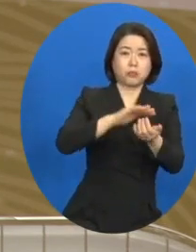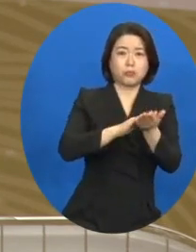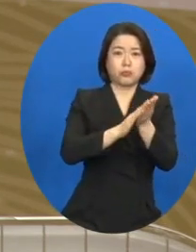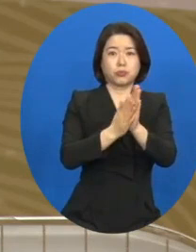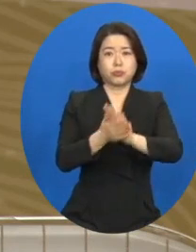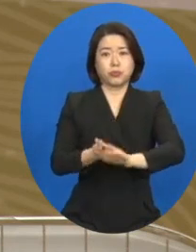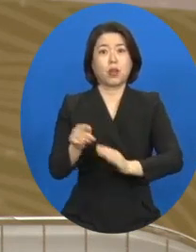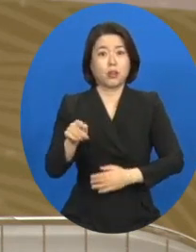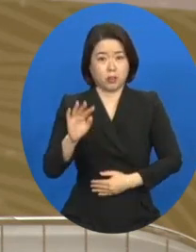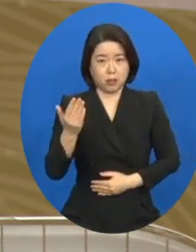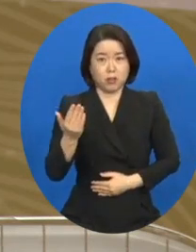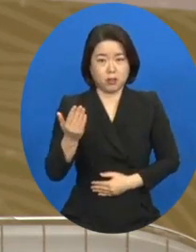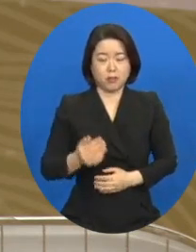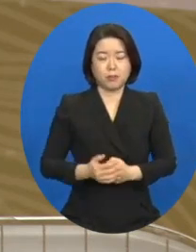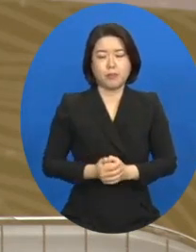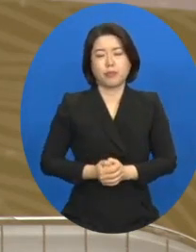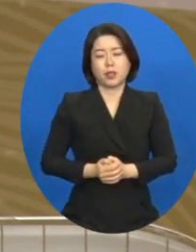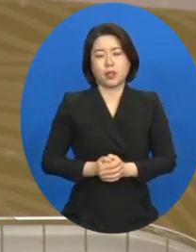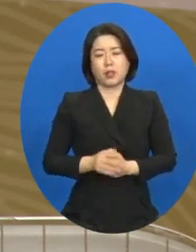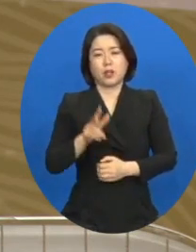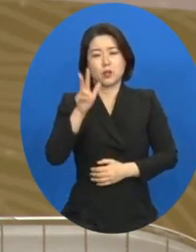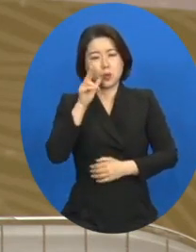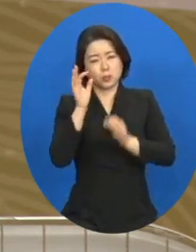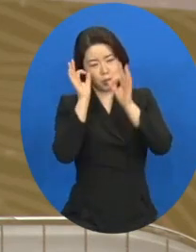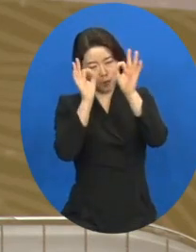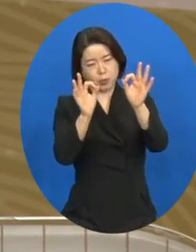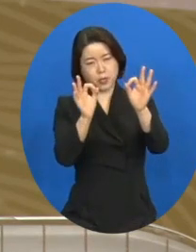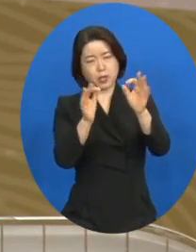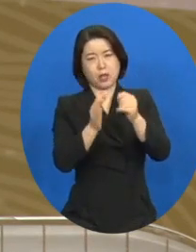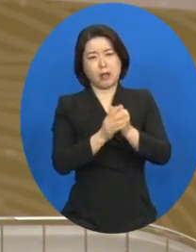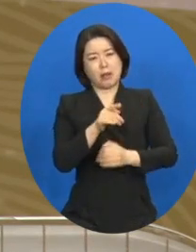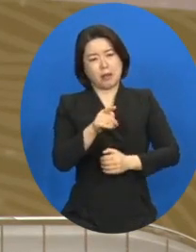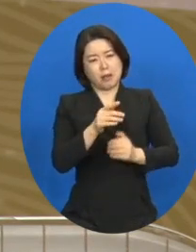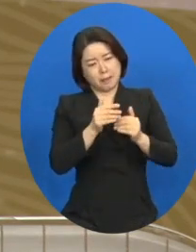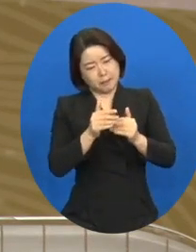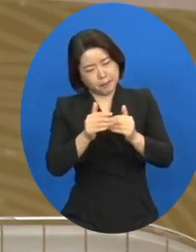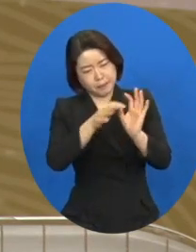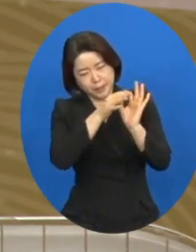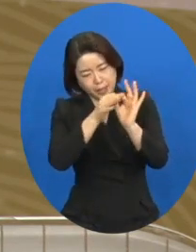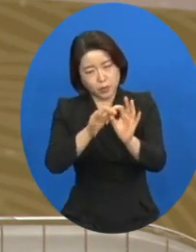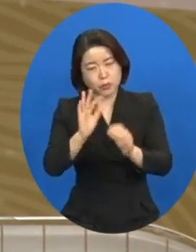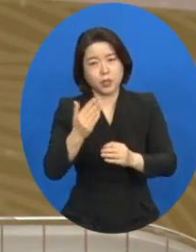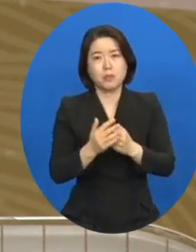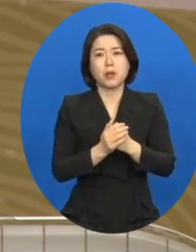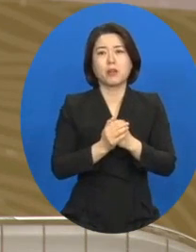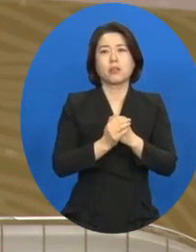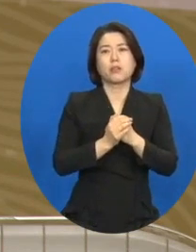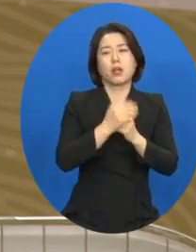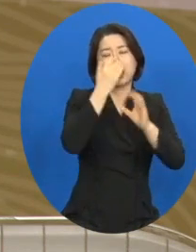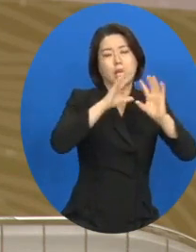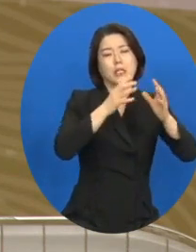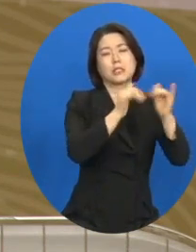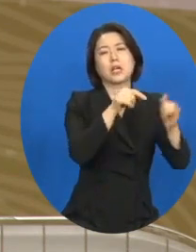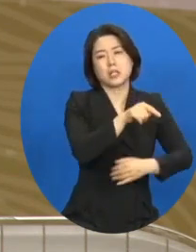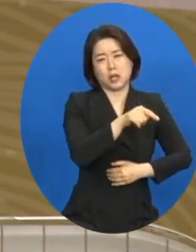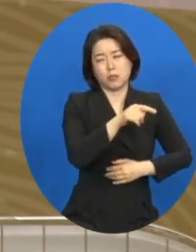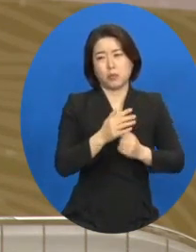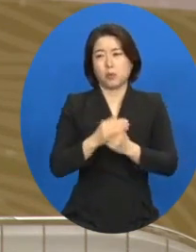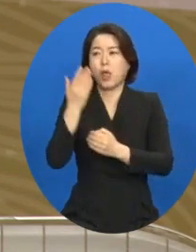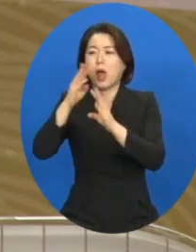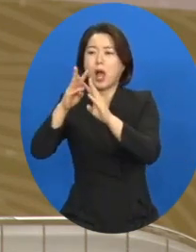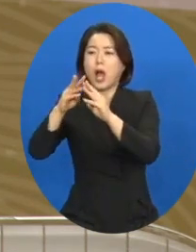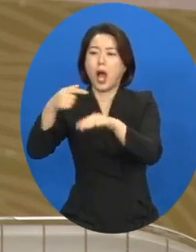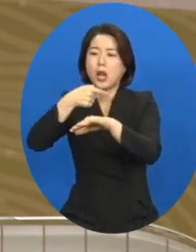여호수아는 이렇게 가다가 이스라엘도 가나안 족속처럼 하나님의